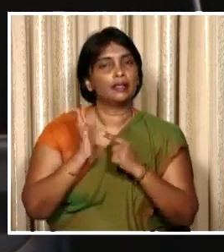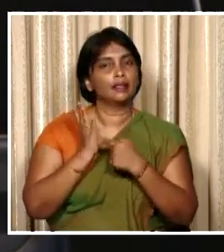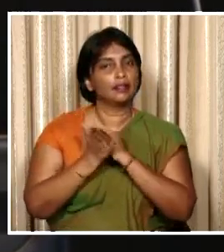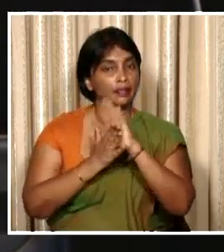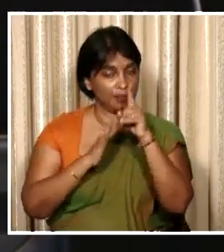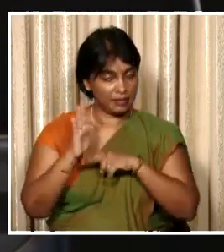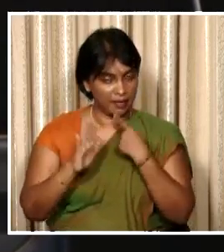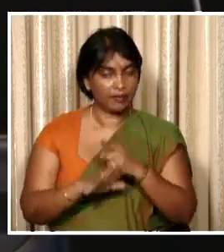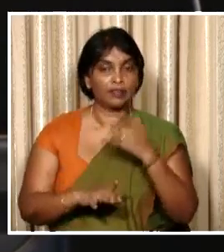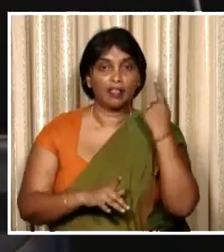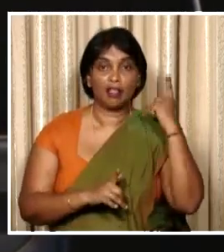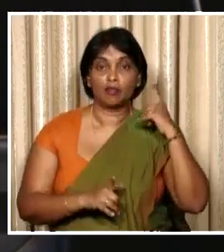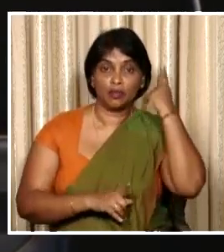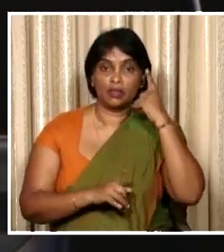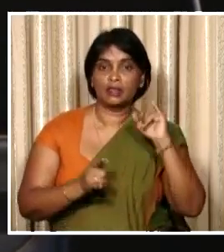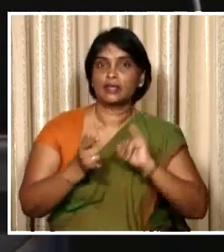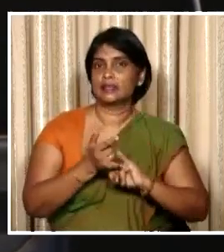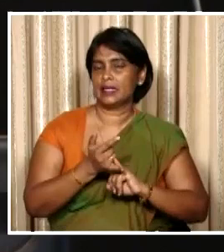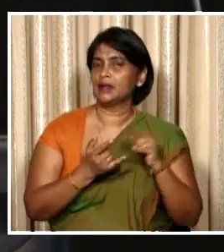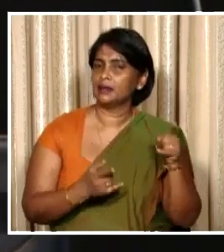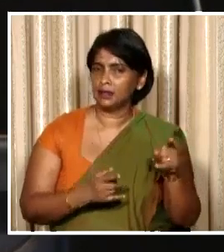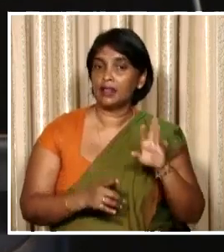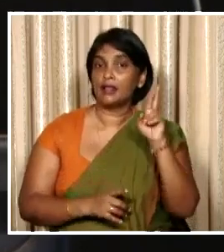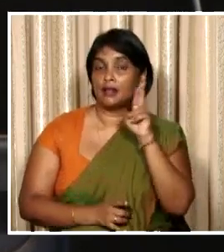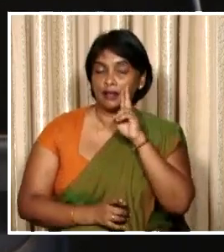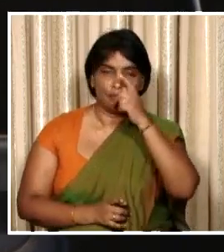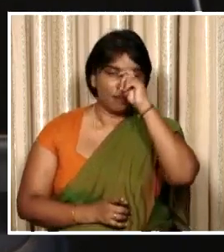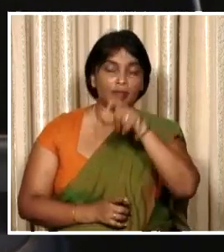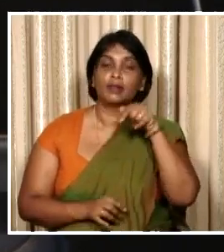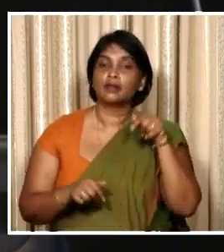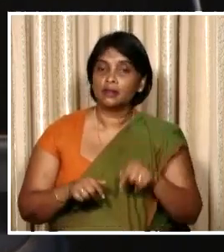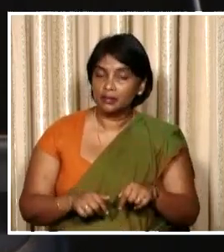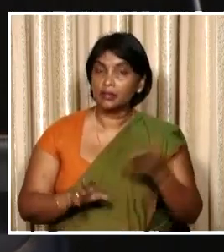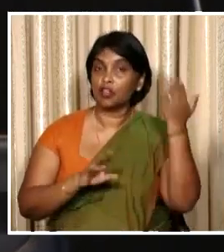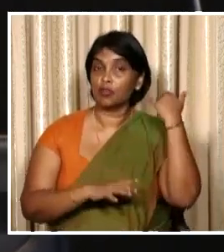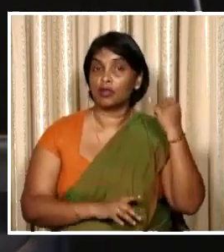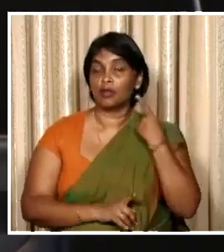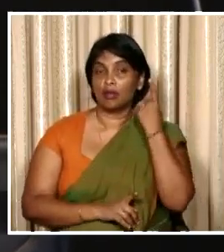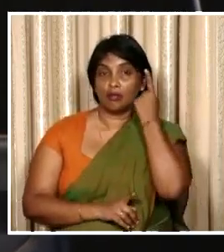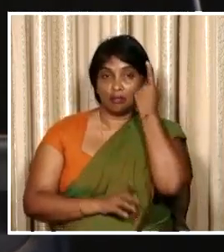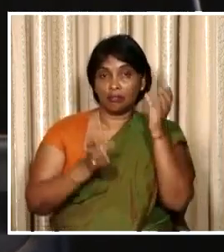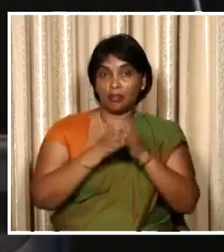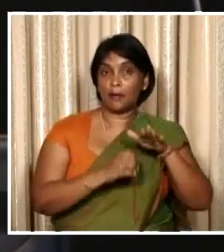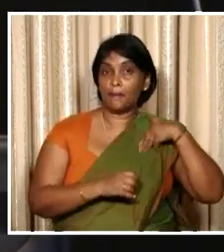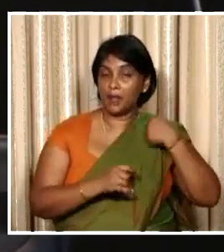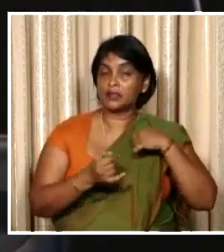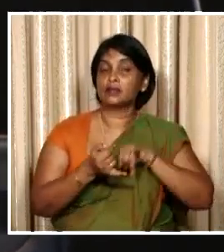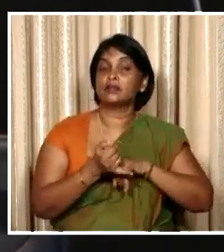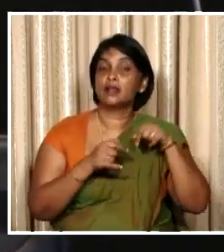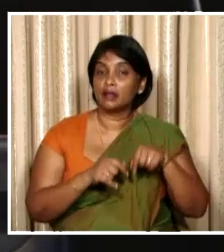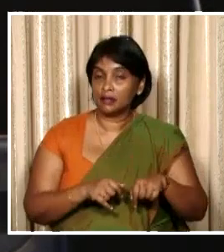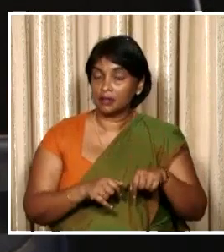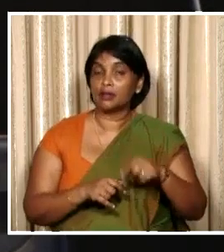වෙලාවේ හමුදා බුද්ධි ප්‍රධානියා විදිහට හිටපු සලේයි. හැබැයි රනිල් වික්‍රමසිංහ මහත්තයාද එදා හමුදා බුද්ධි ප්‍රධානියා විදිහට හිටපු සලේව